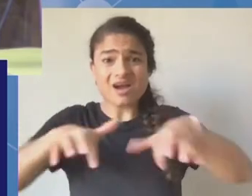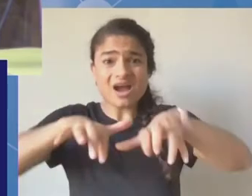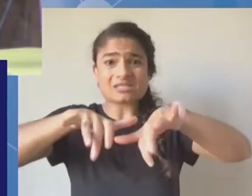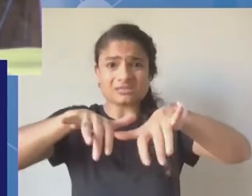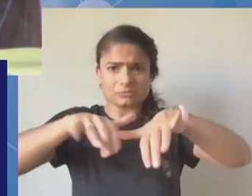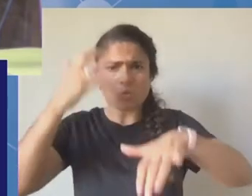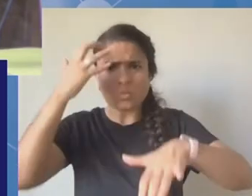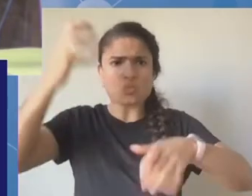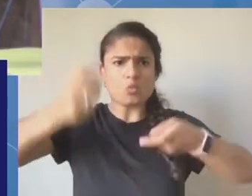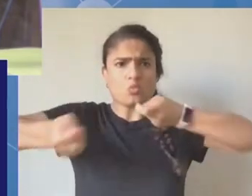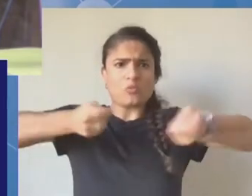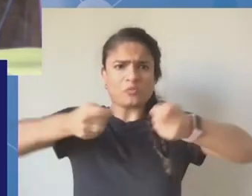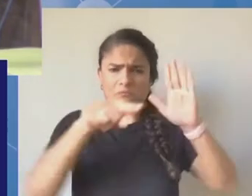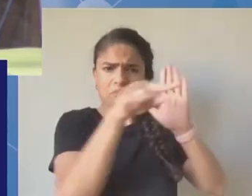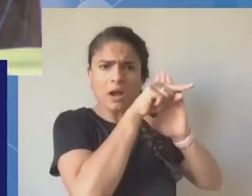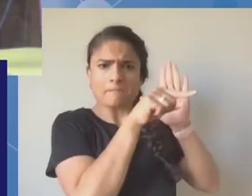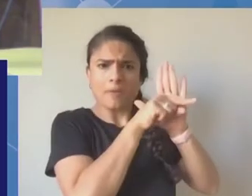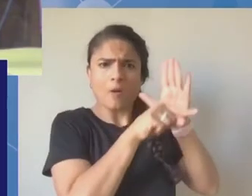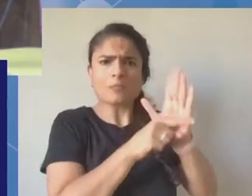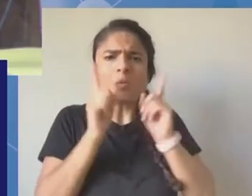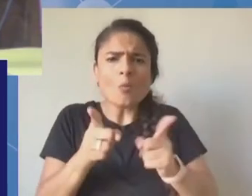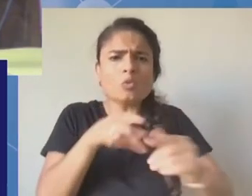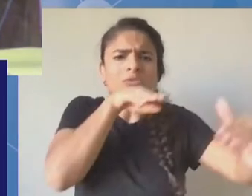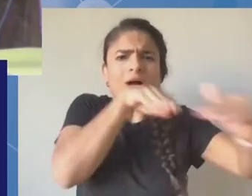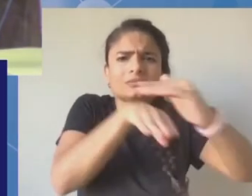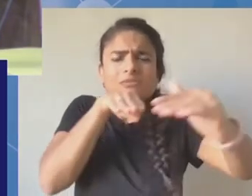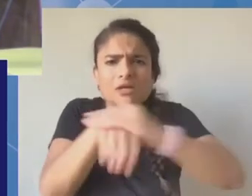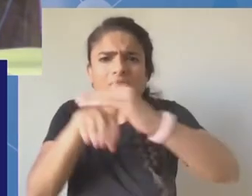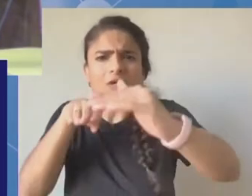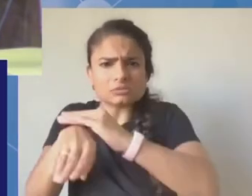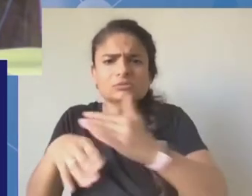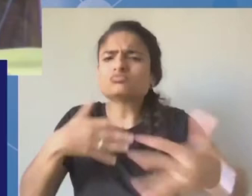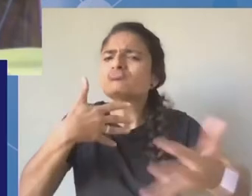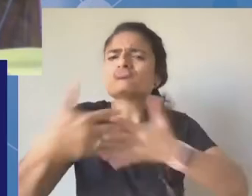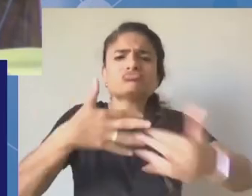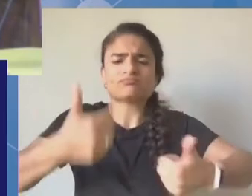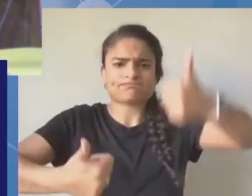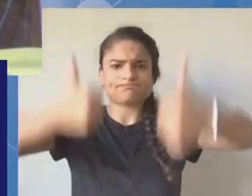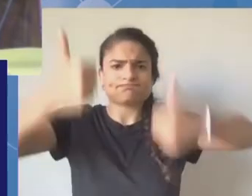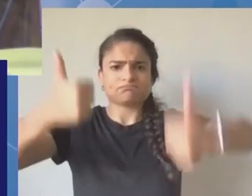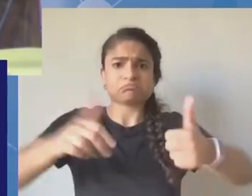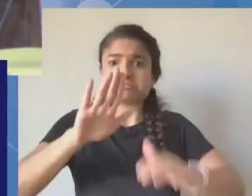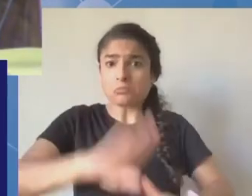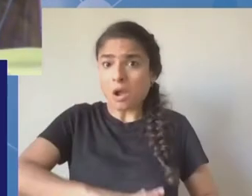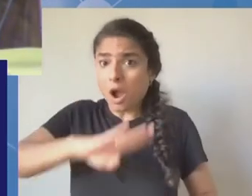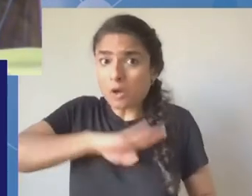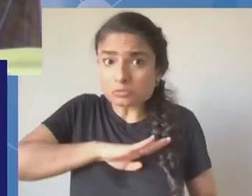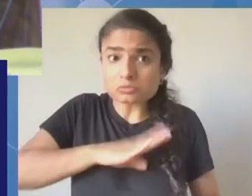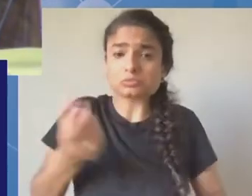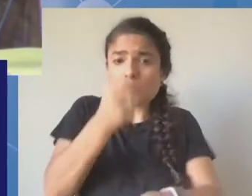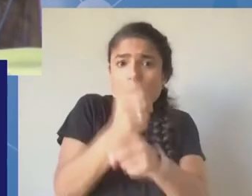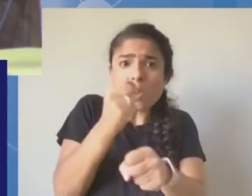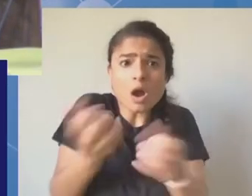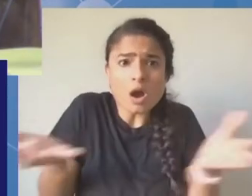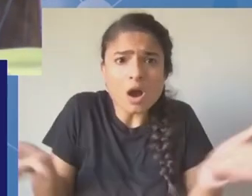调的是，我们所有的人都可以能够参与这次峰会。我们也认为在非洲